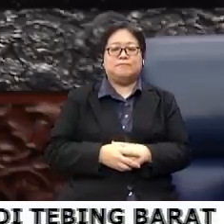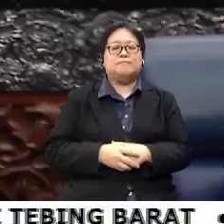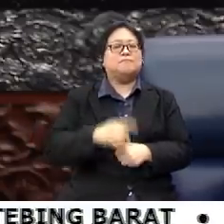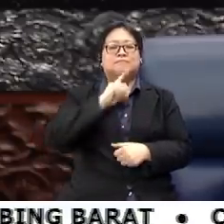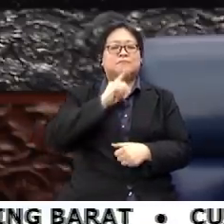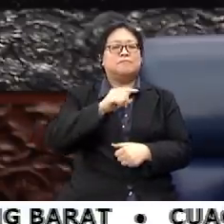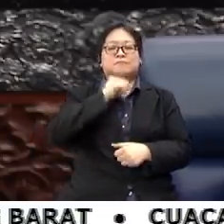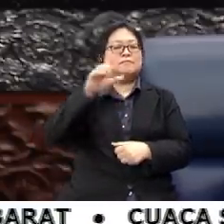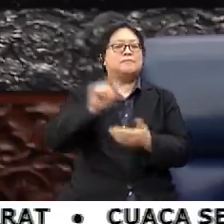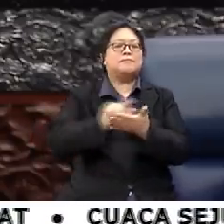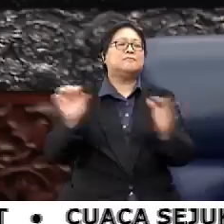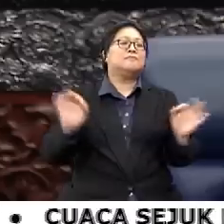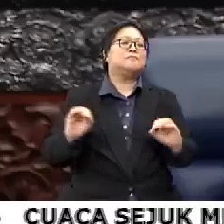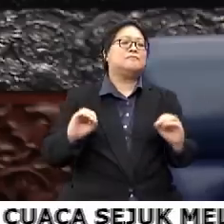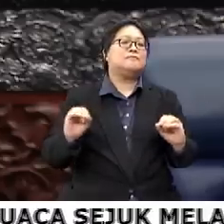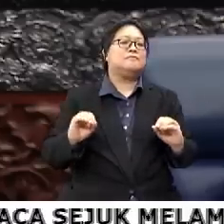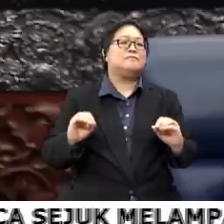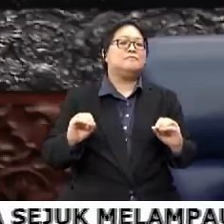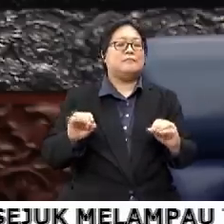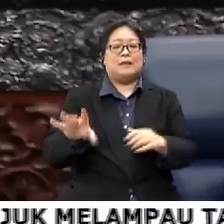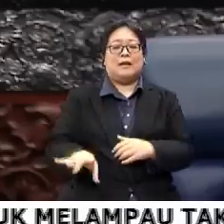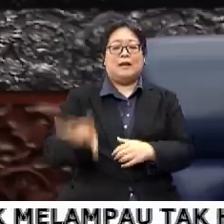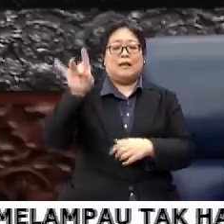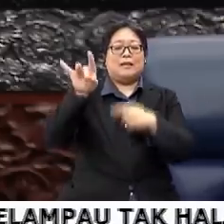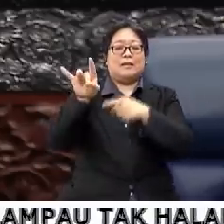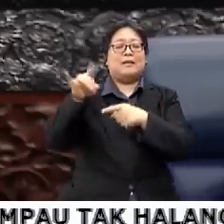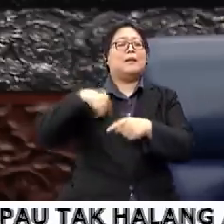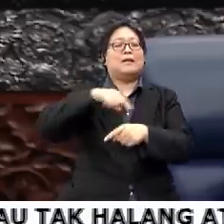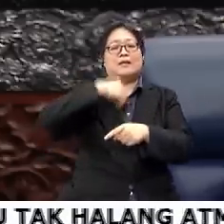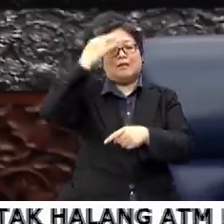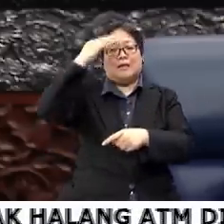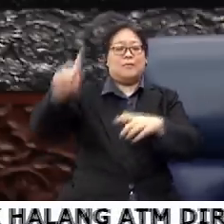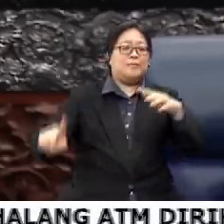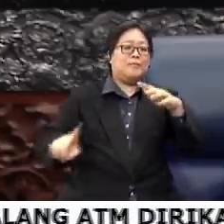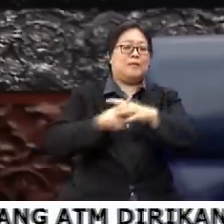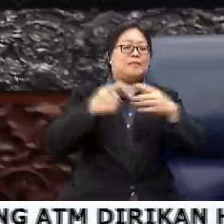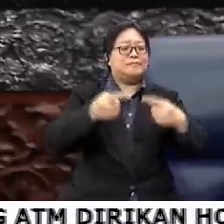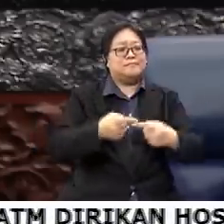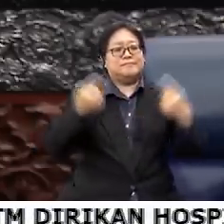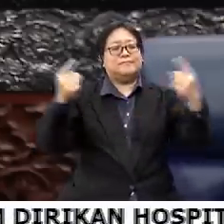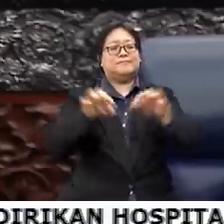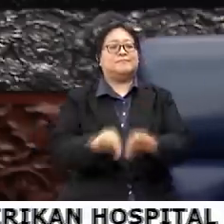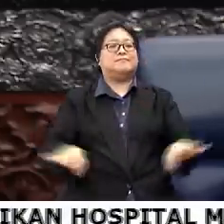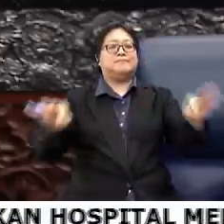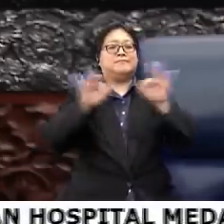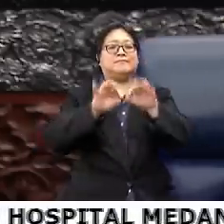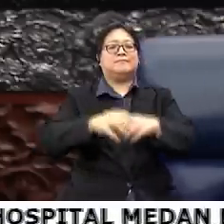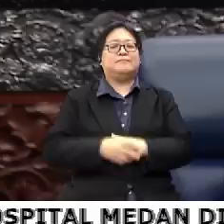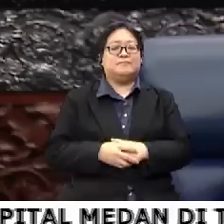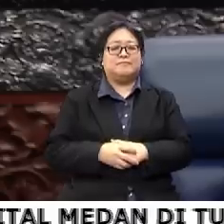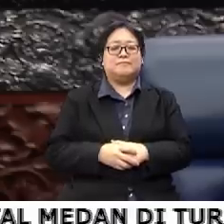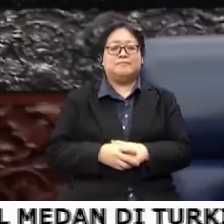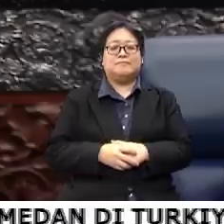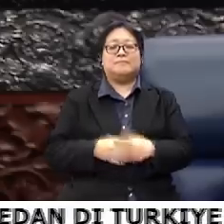Walaupun tidak mengambil gaji. Pelantikan ini Tuan Ibu pun kita tahu menimbulkan pencanggahan kepentingan ataupun